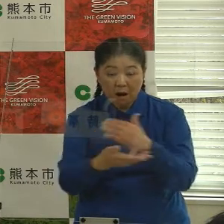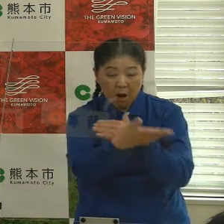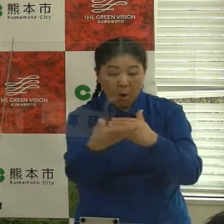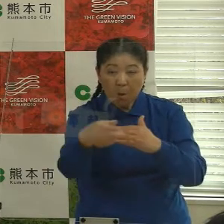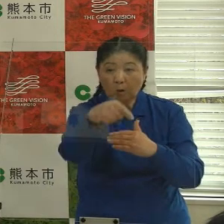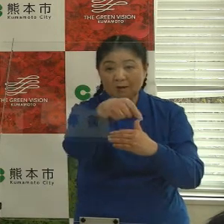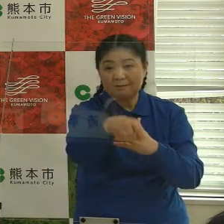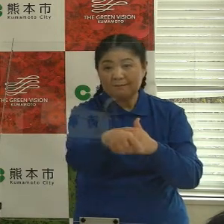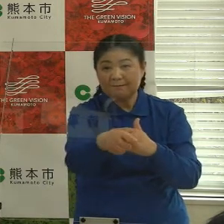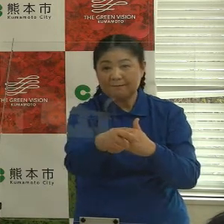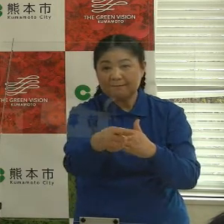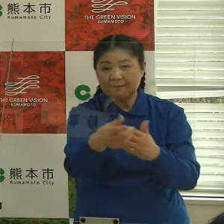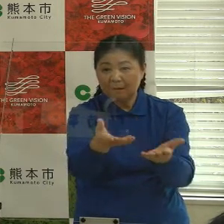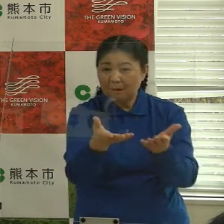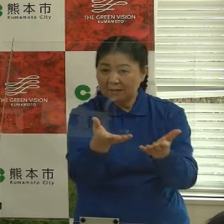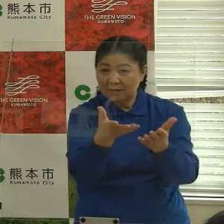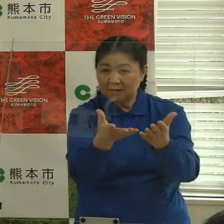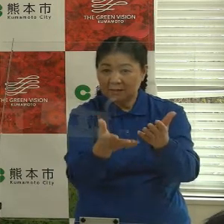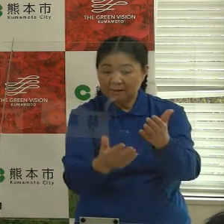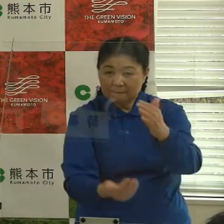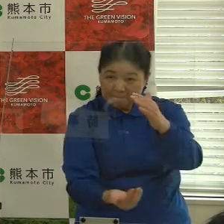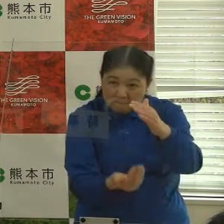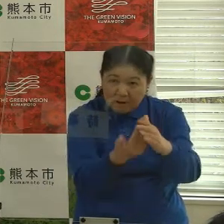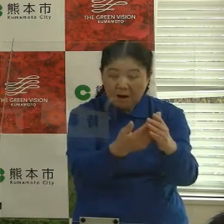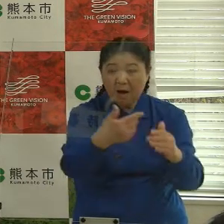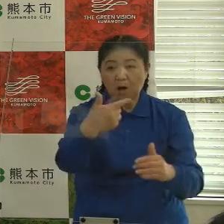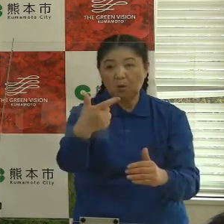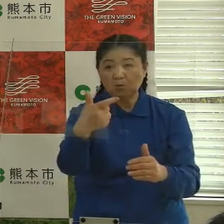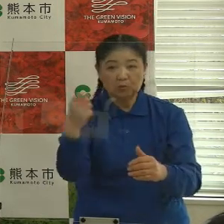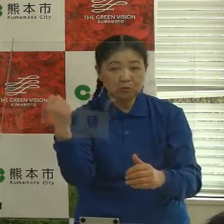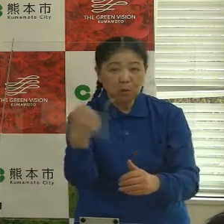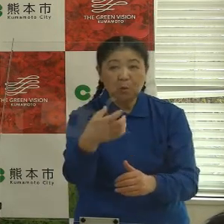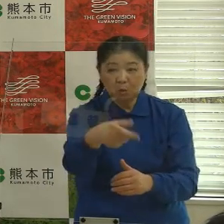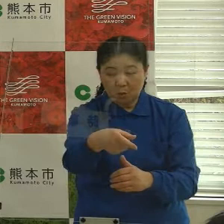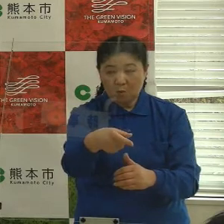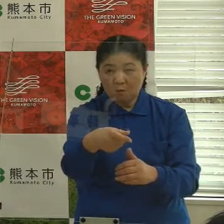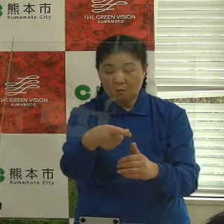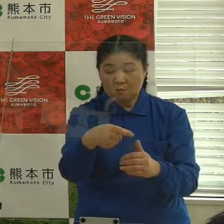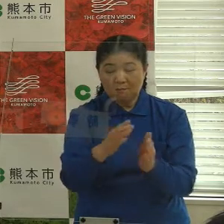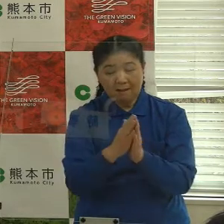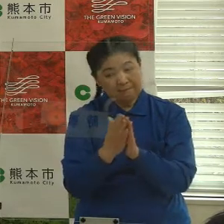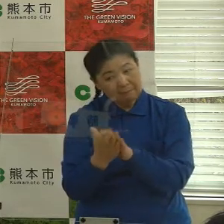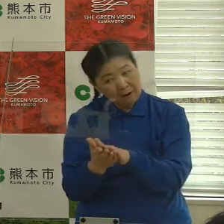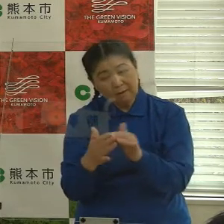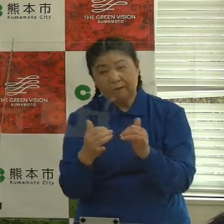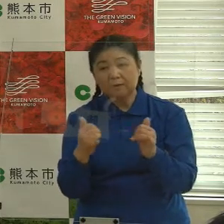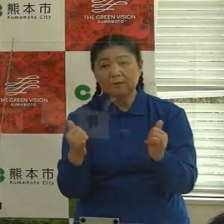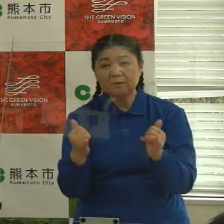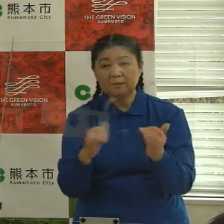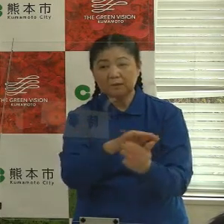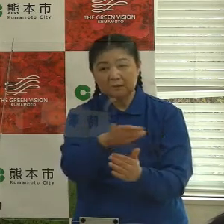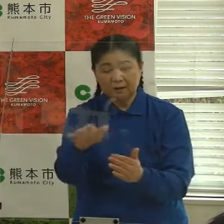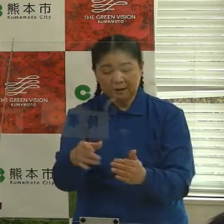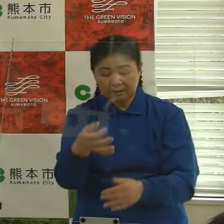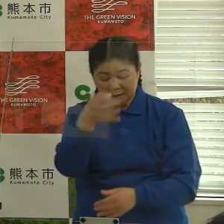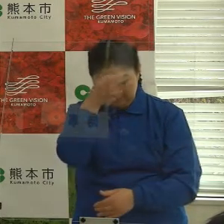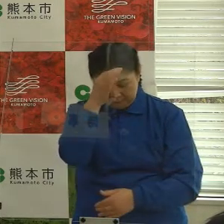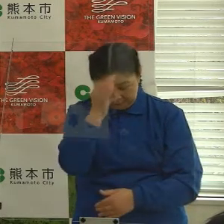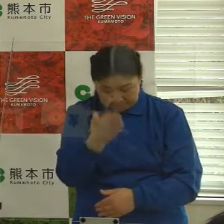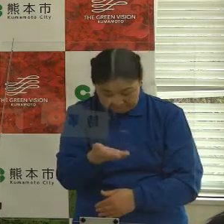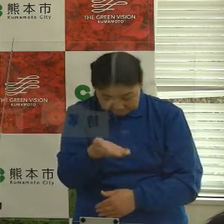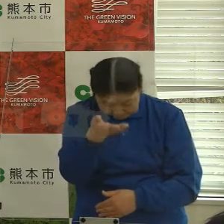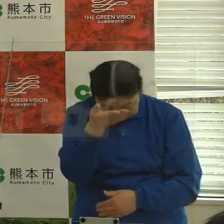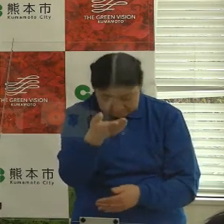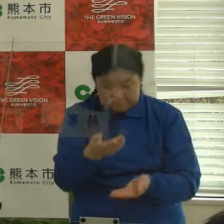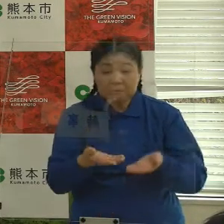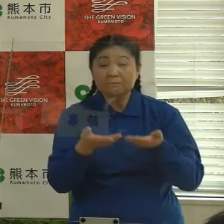する最大震度6強の地震でお亡くなりになられた方々に哀悼の意を表